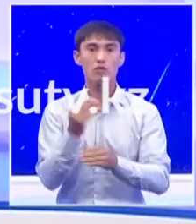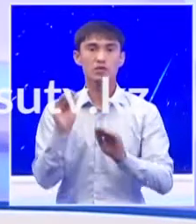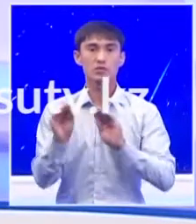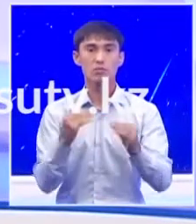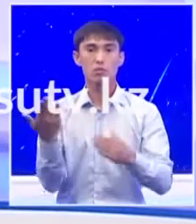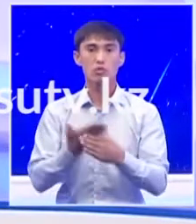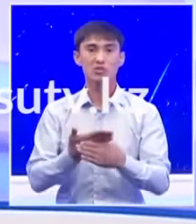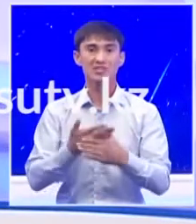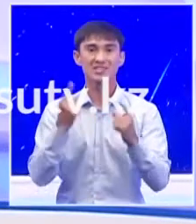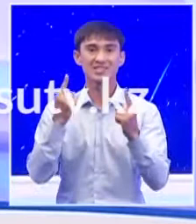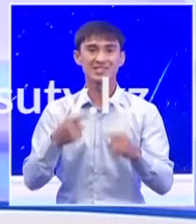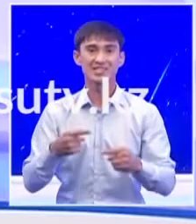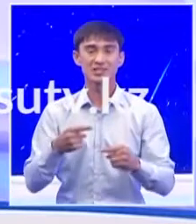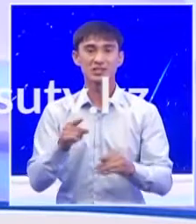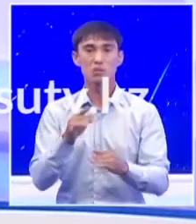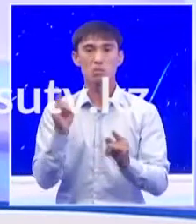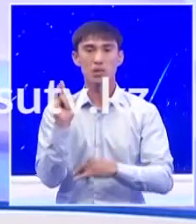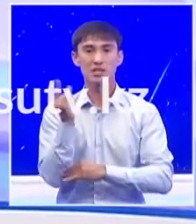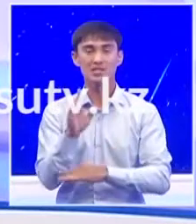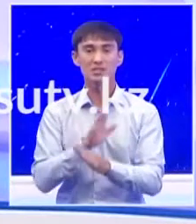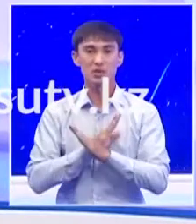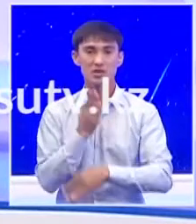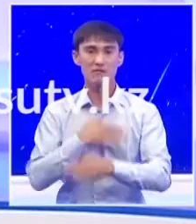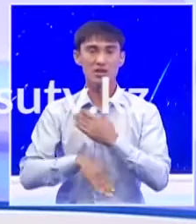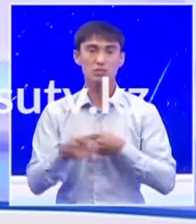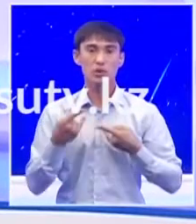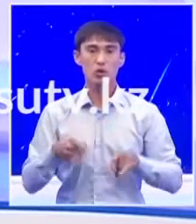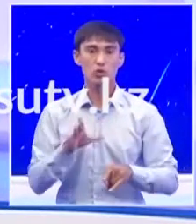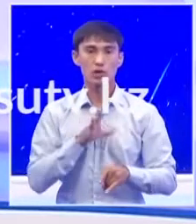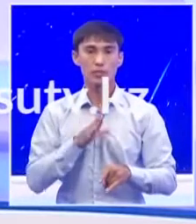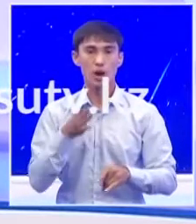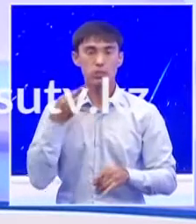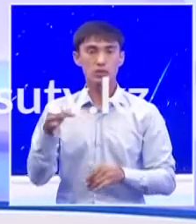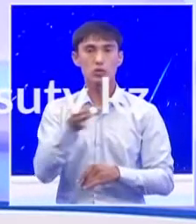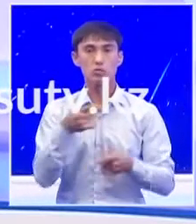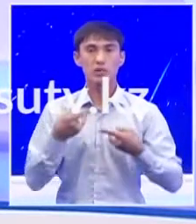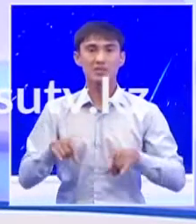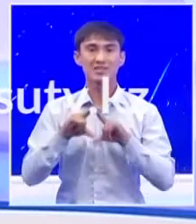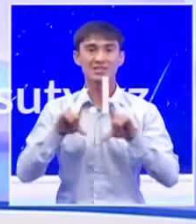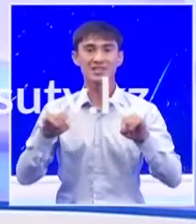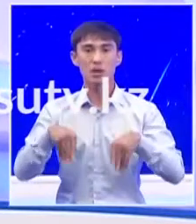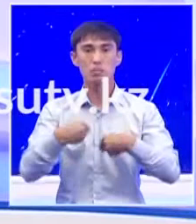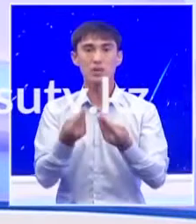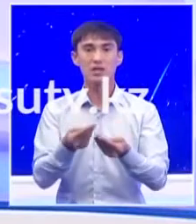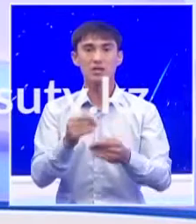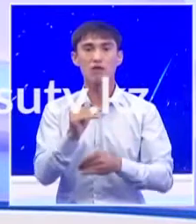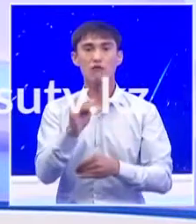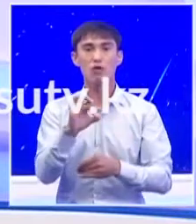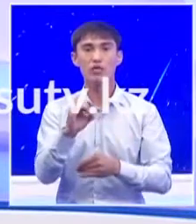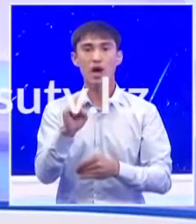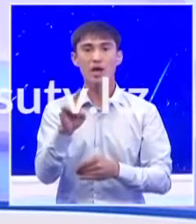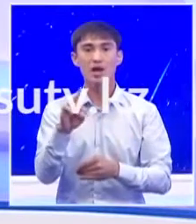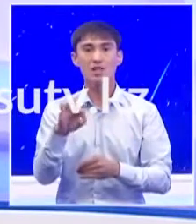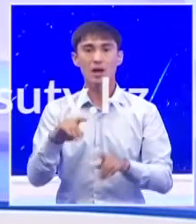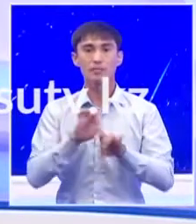поможет снизить младенческую смертность и инвалидность при родах. Областному перинатальному центру аппараты передал фонд «Аяла».